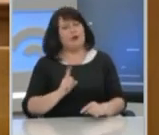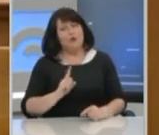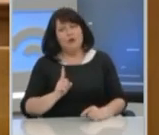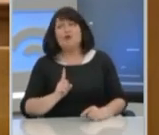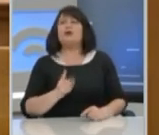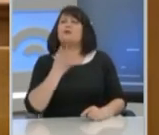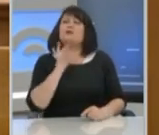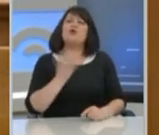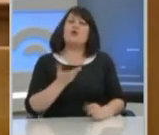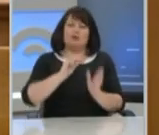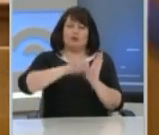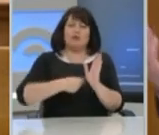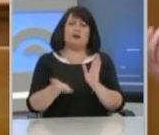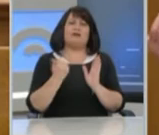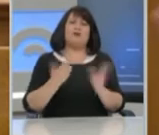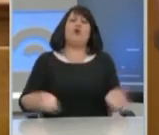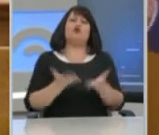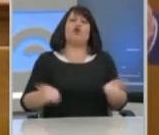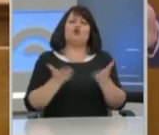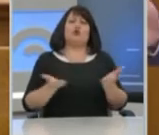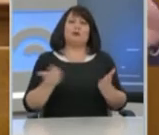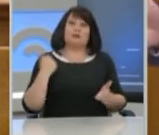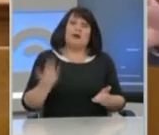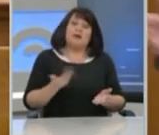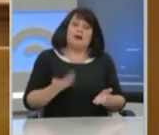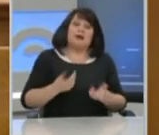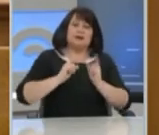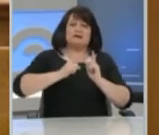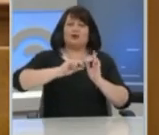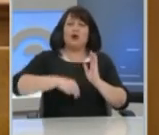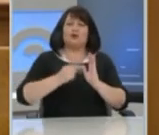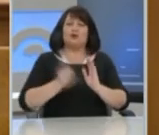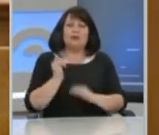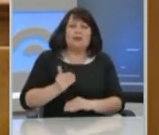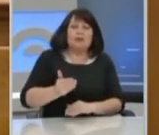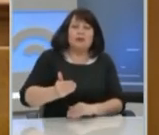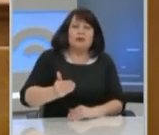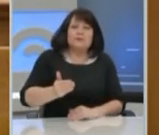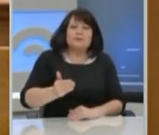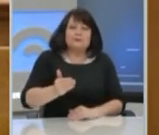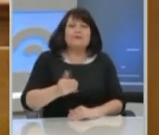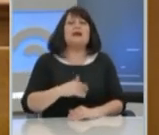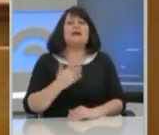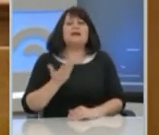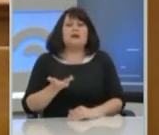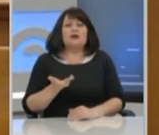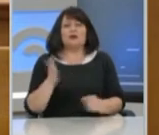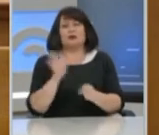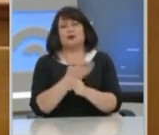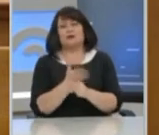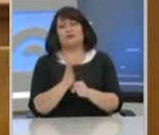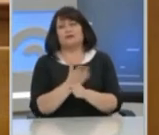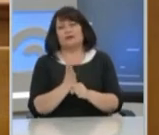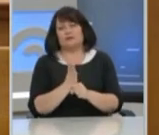επειδή δεν υπογράφουμε την όποια συμφωνία, όπως μας λέγαν τότε, και καθυστερούμε, αλλά ότι την καταστρέφουμε, αυτός είναι